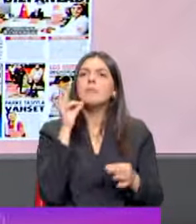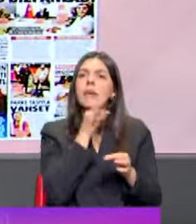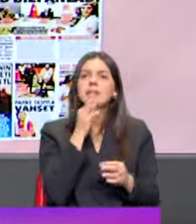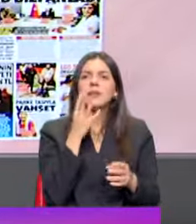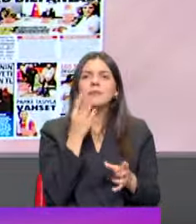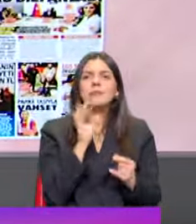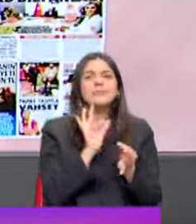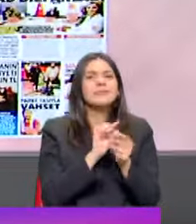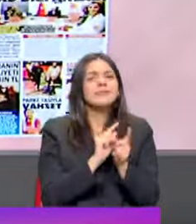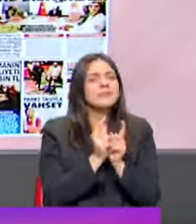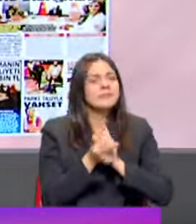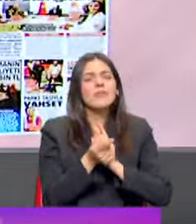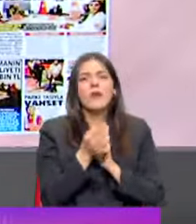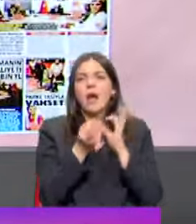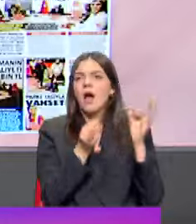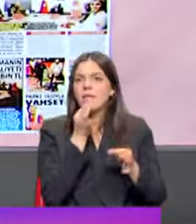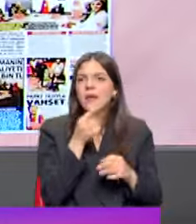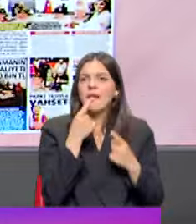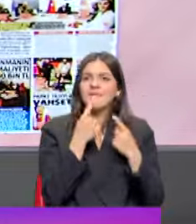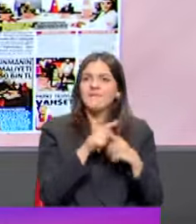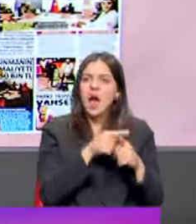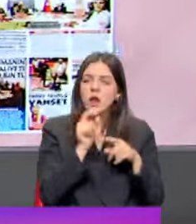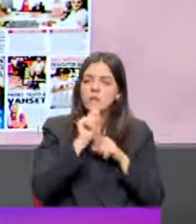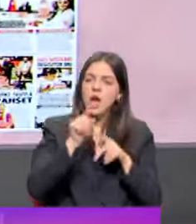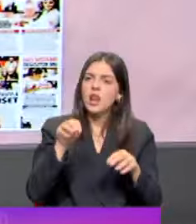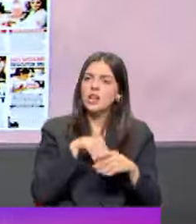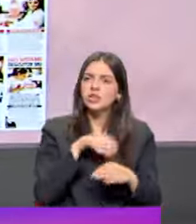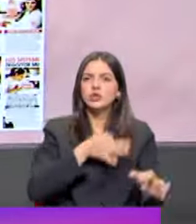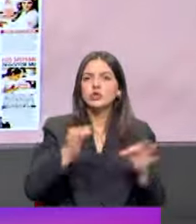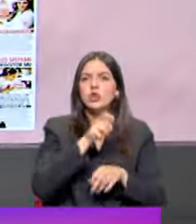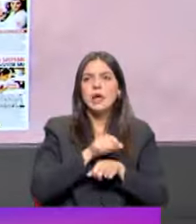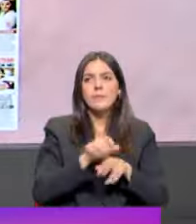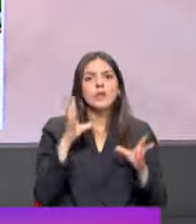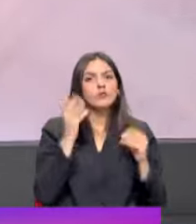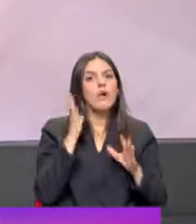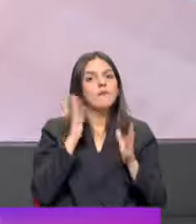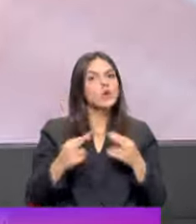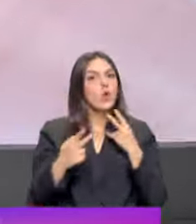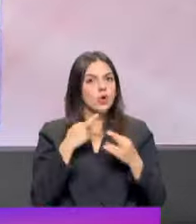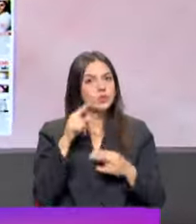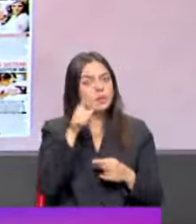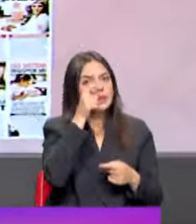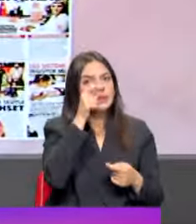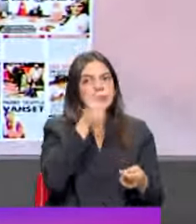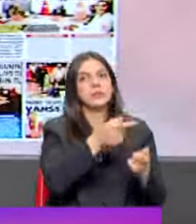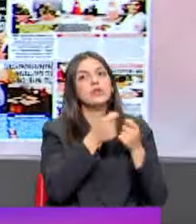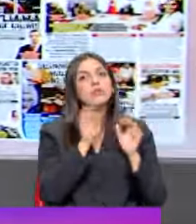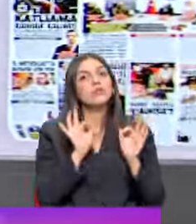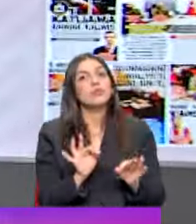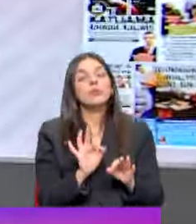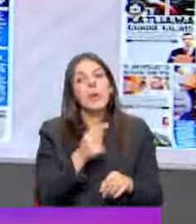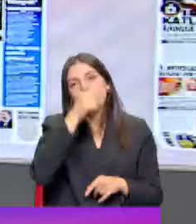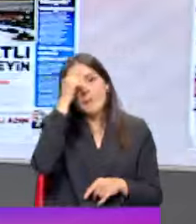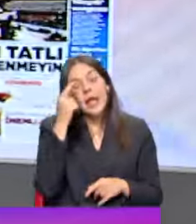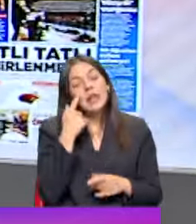çok provokatif söylemler farklı mahalleler için sosyal medyada bu ara çok dönüyor. O da dikkatinizi çekmiştir, belki